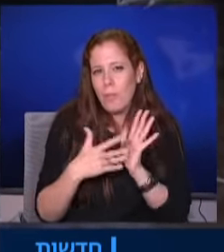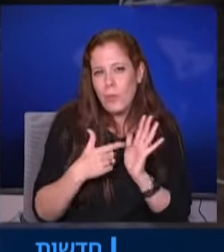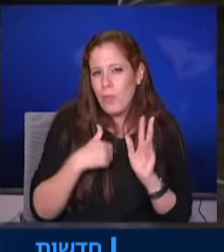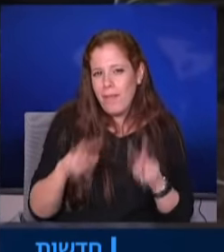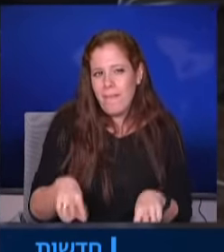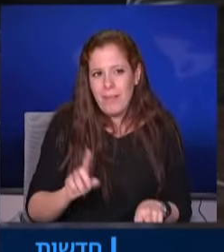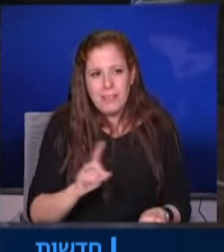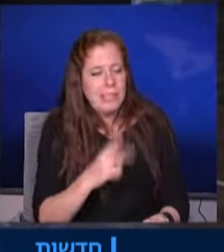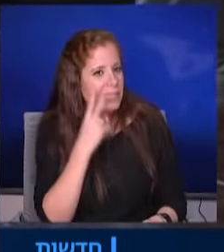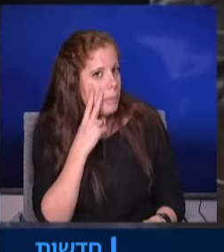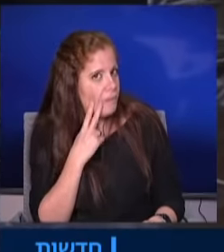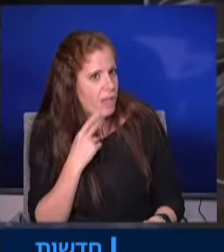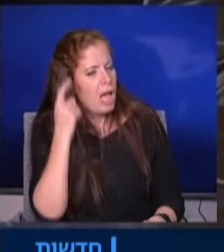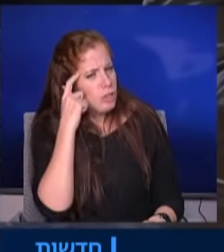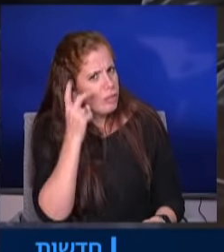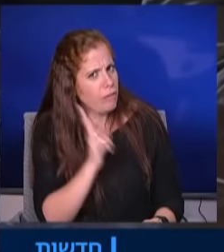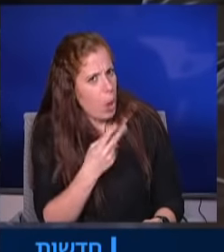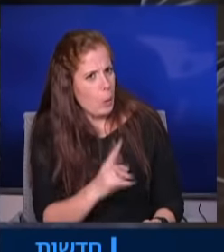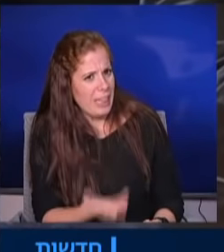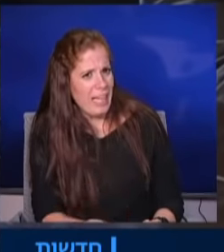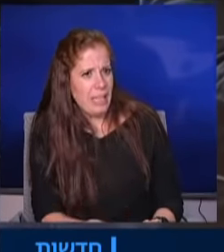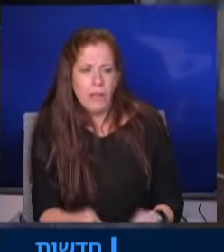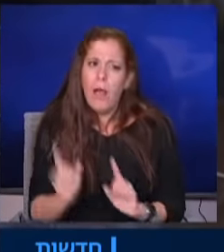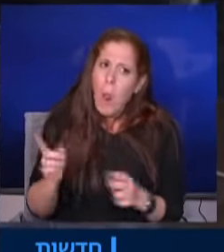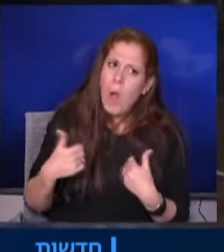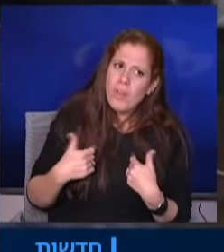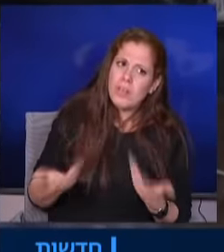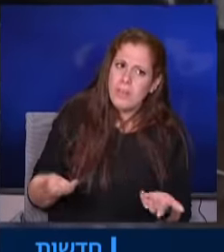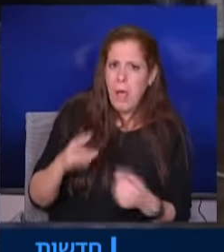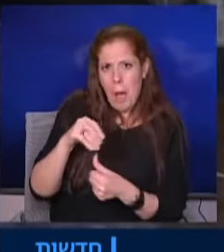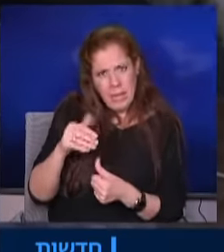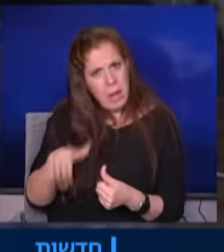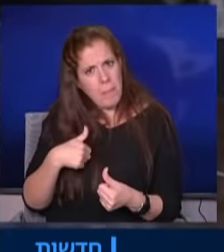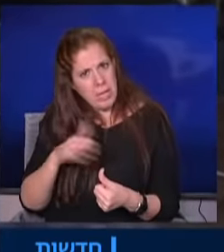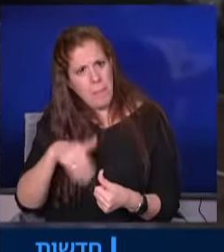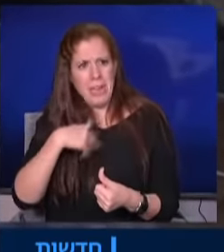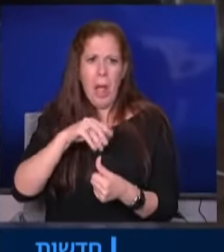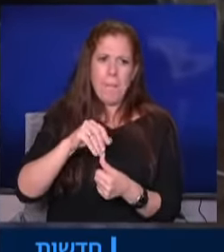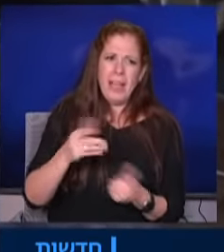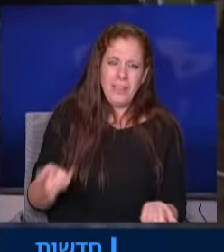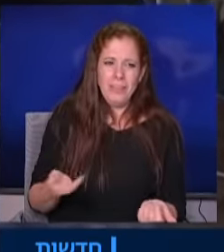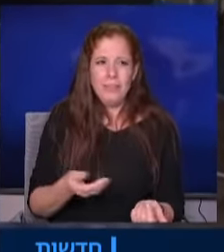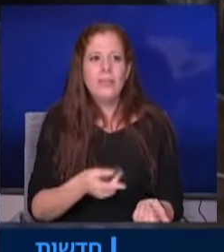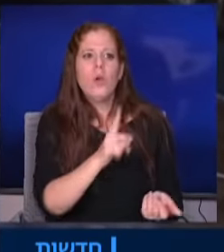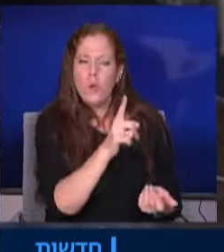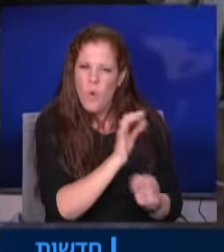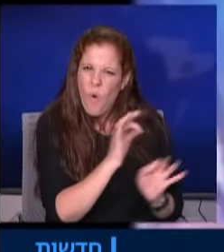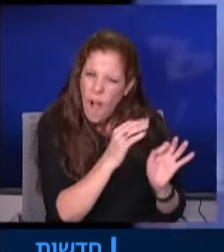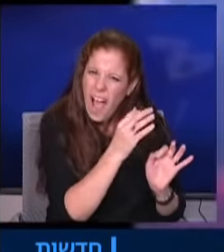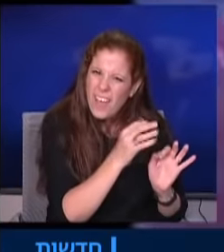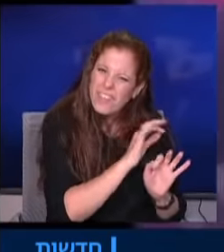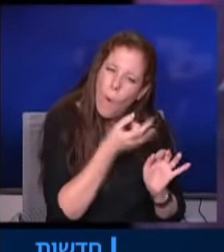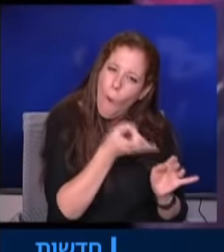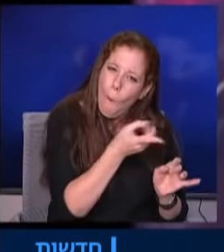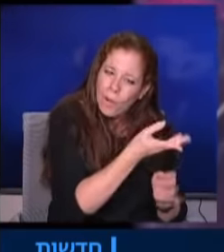little embarrassing. I thought I could do better. No, but then I go, oh, man, I'm to show the lady on Spotify. He's a rock star. He's on